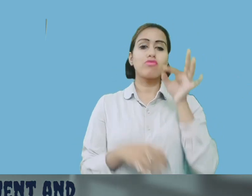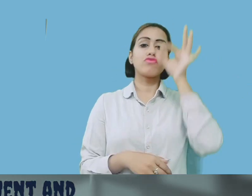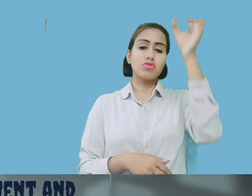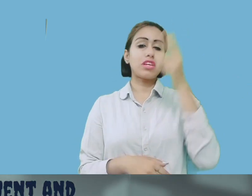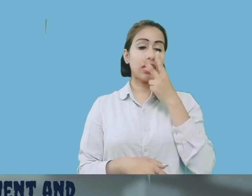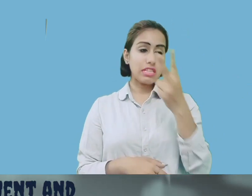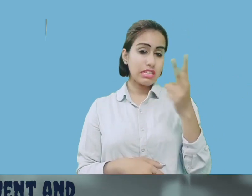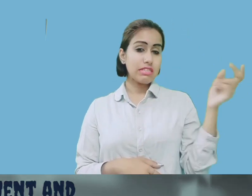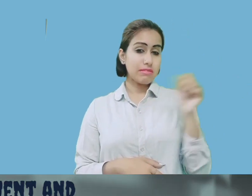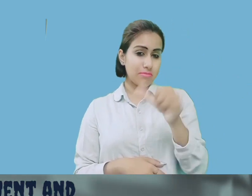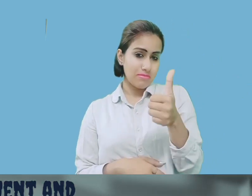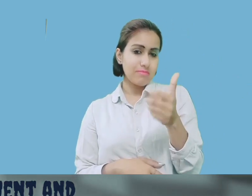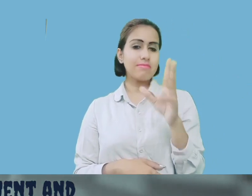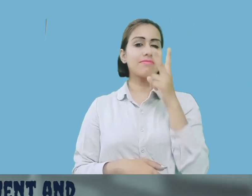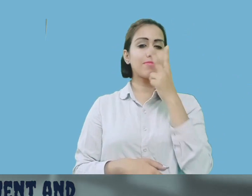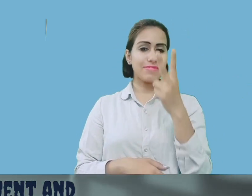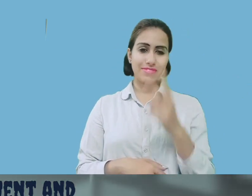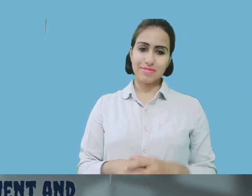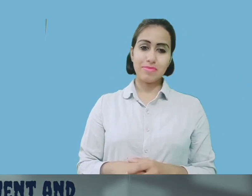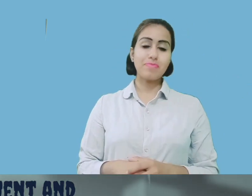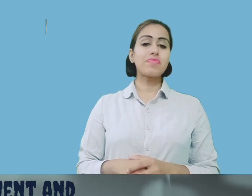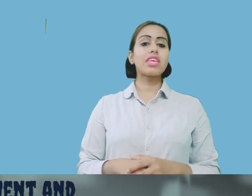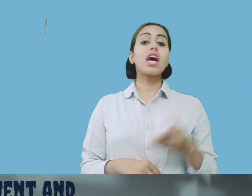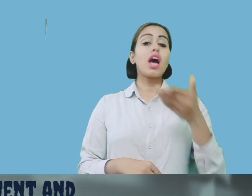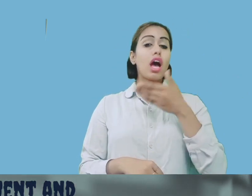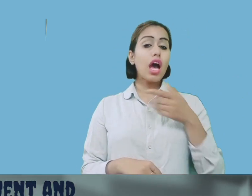नया करेंगी या कुछ भी अपडेट